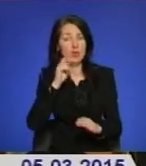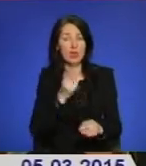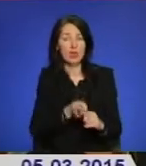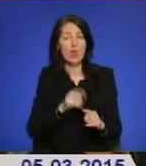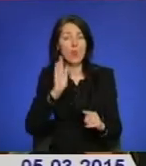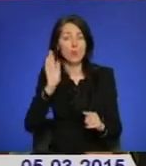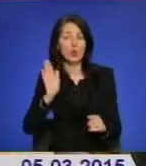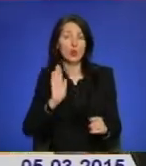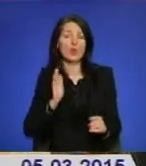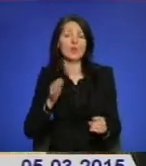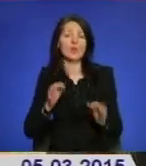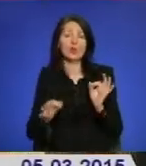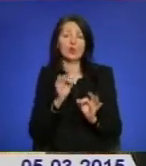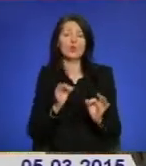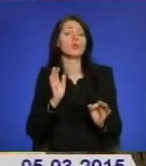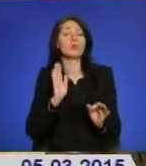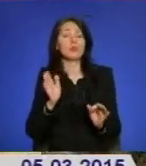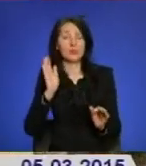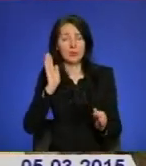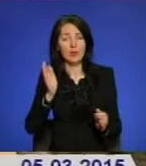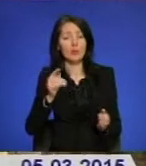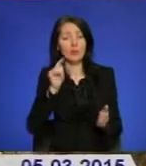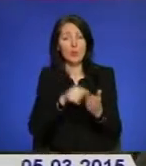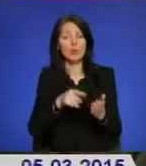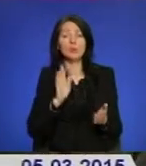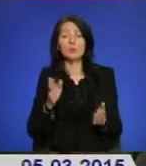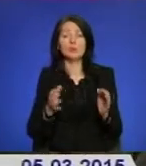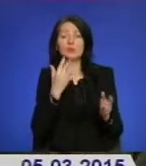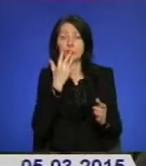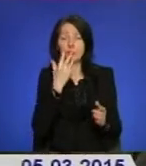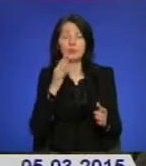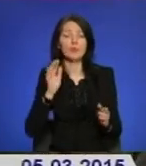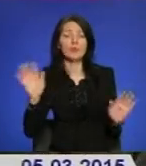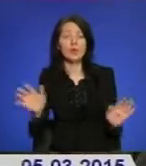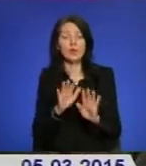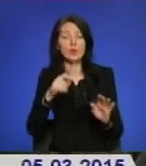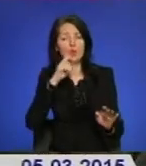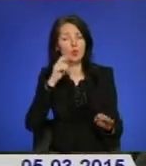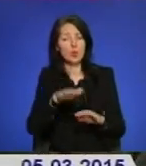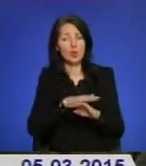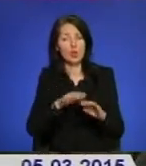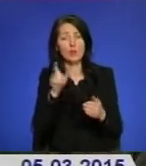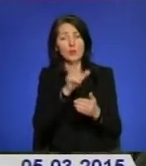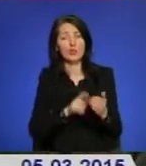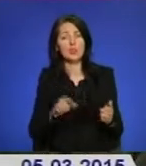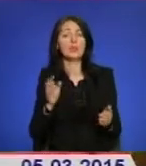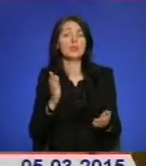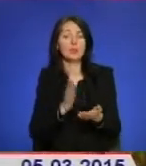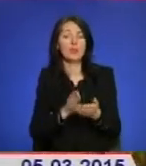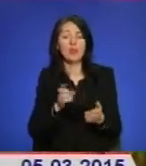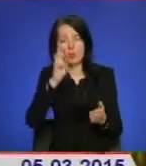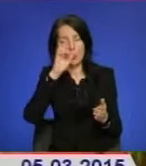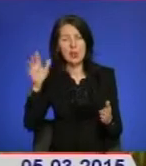національним а згодом і державним гімном українського народу поезія миттєво стала популярною серед українофільських